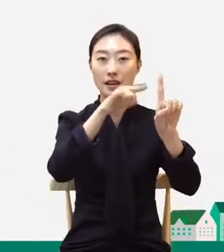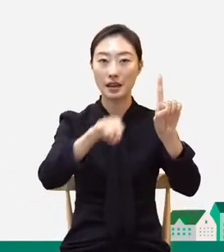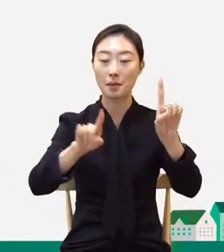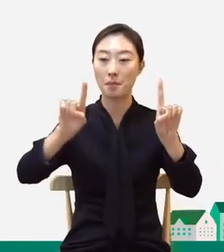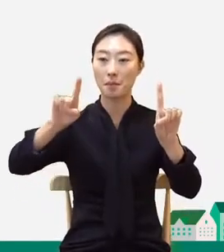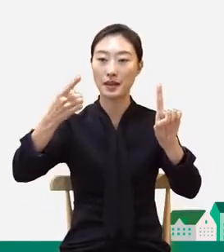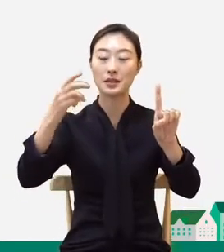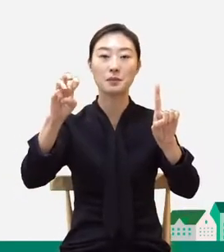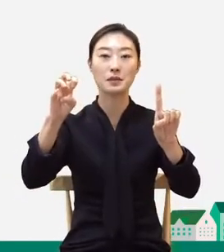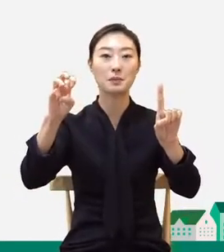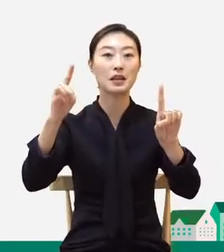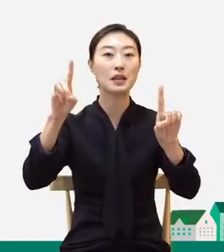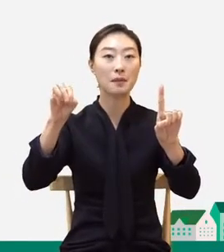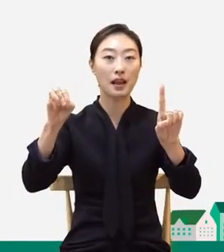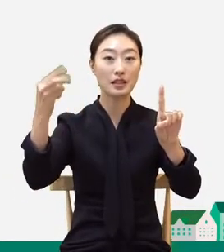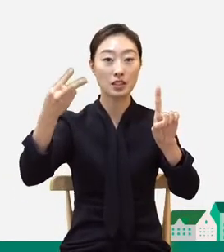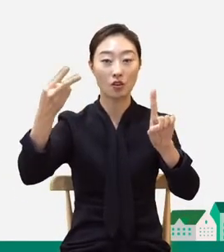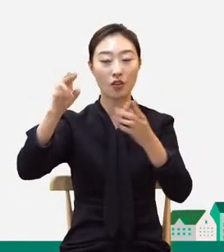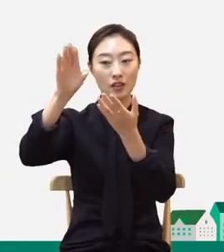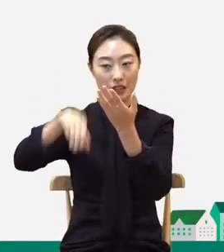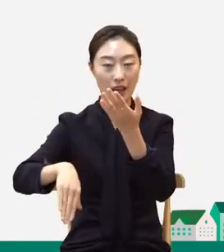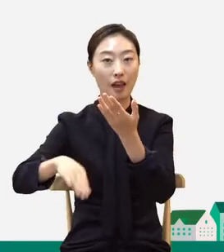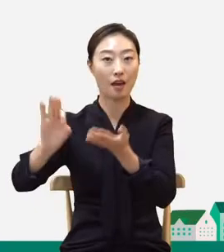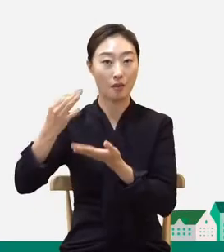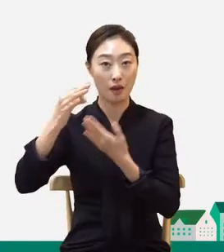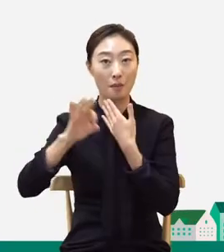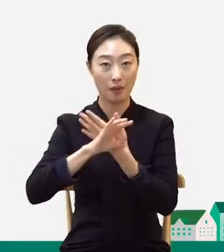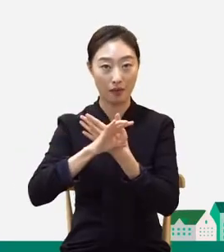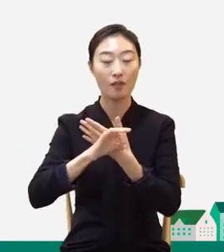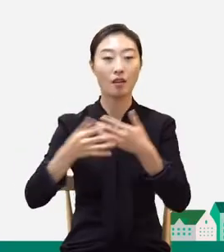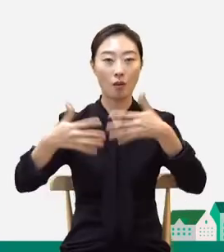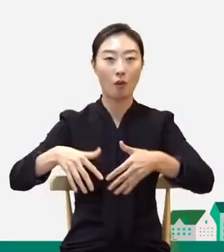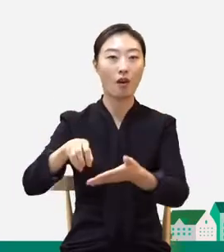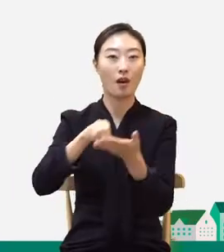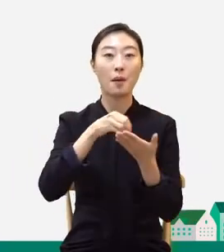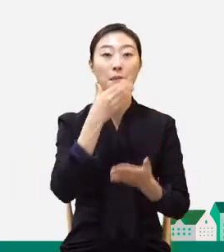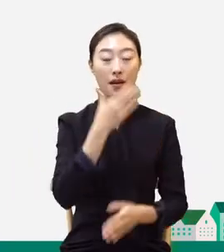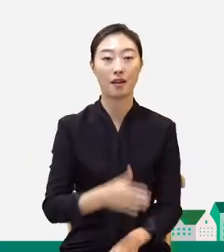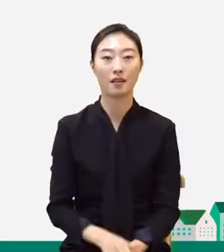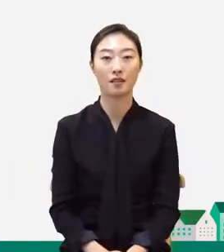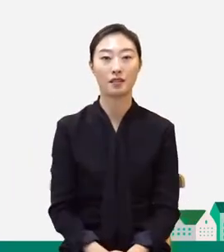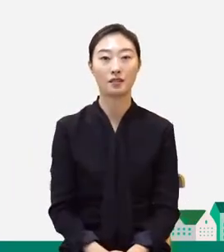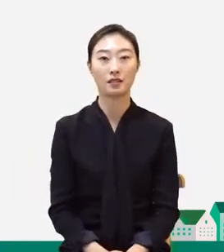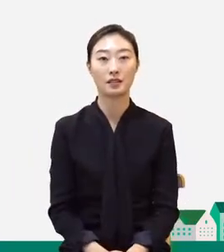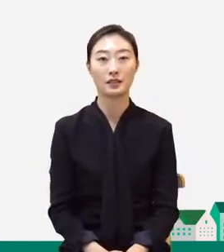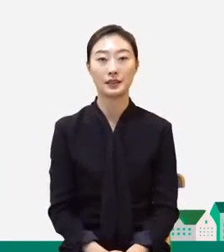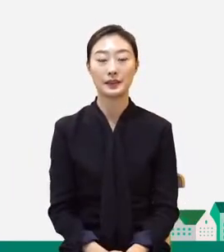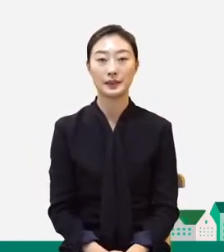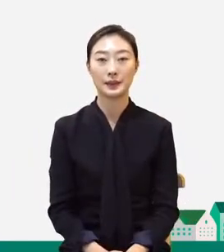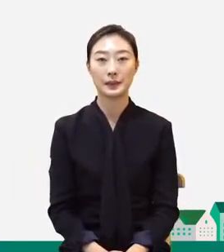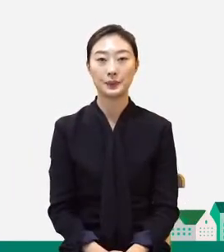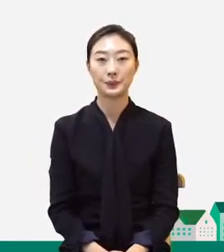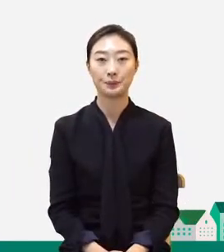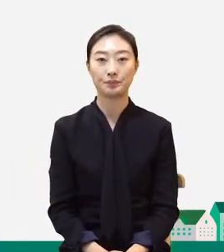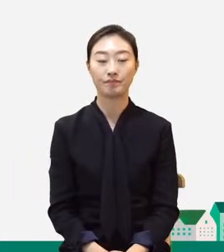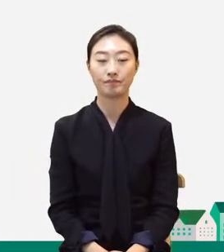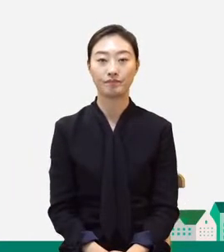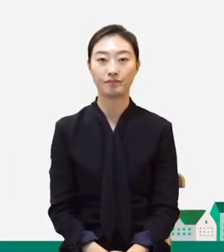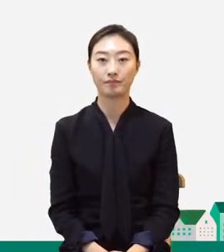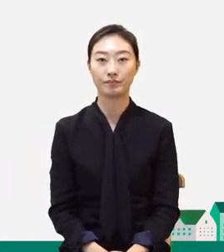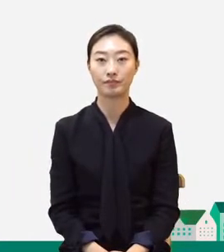원 이하고요. 자산 기준을 충족해야 하는 다른 공공임대주택의 입주 조건을